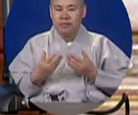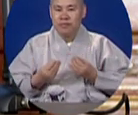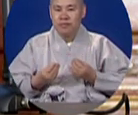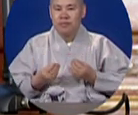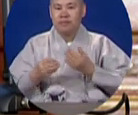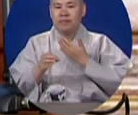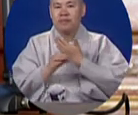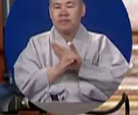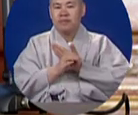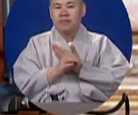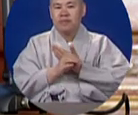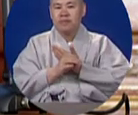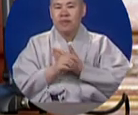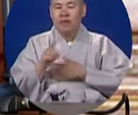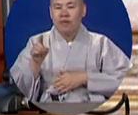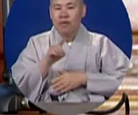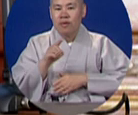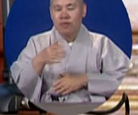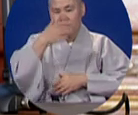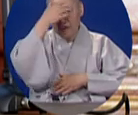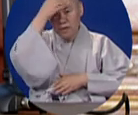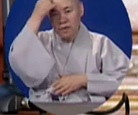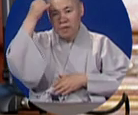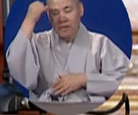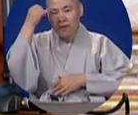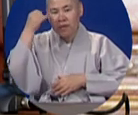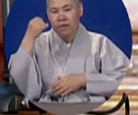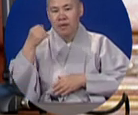있어요 어떤 할머니가